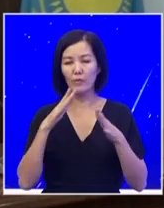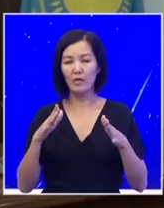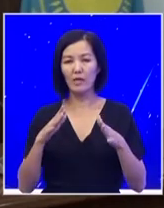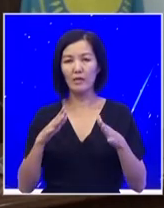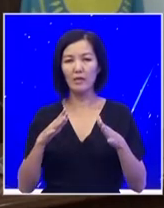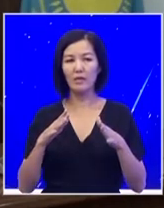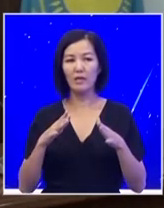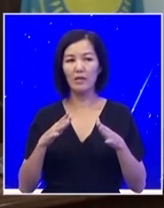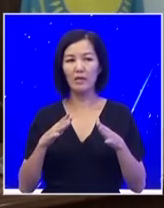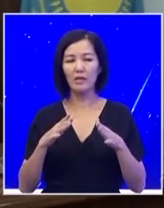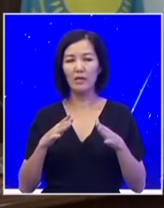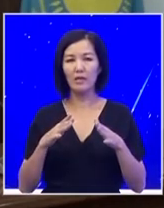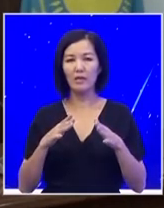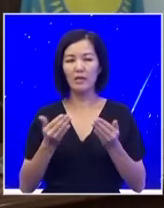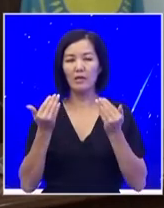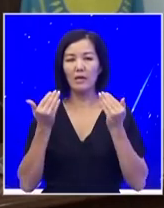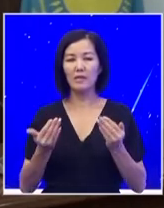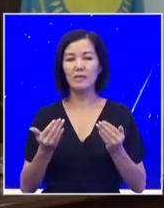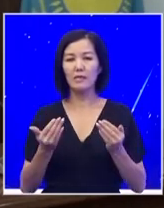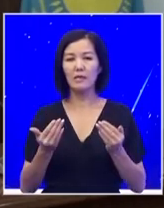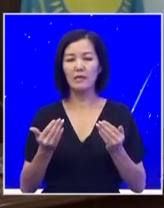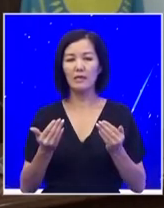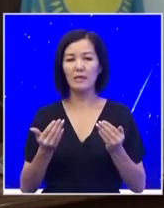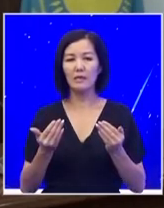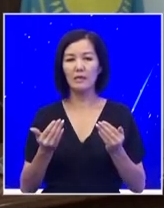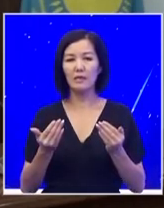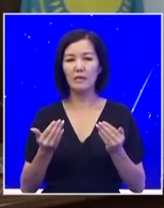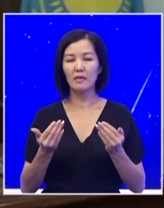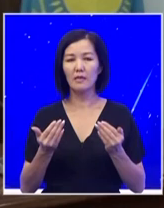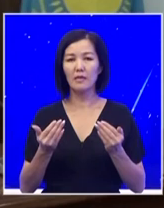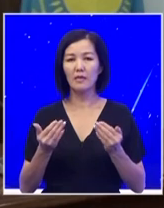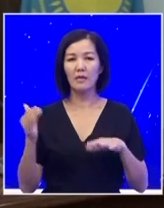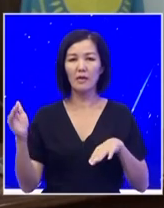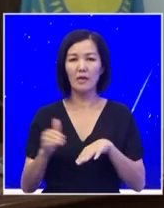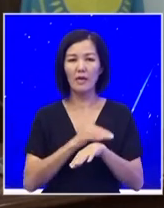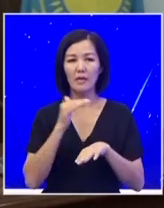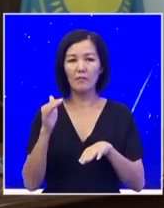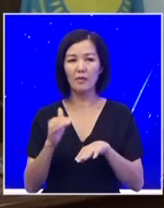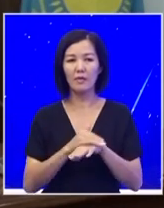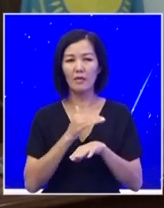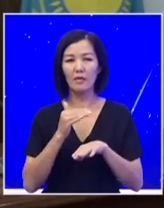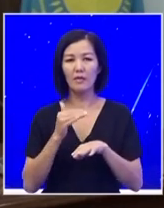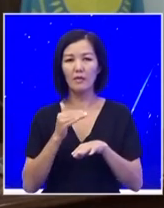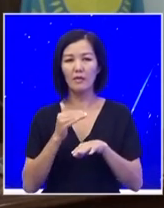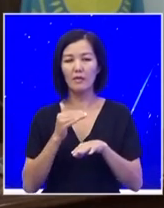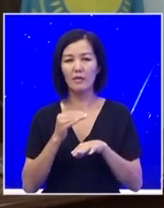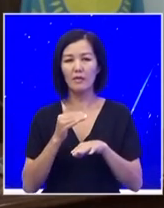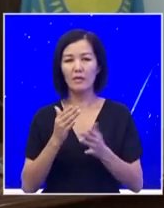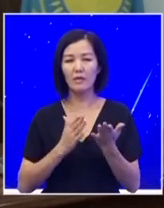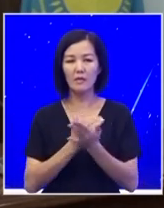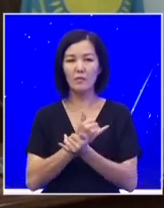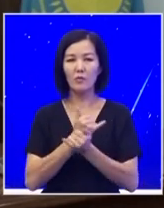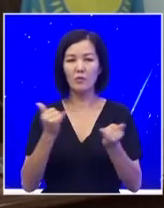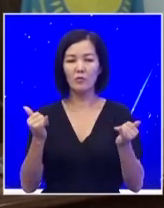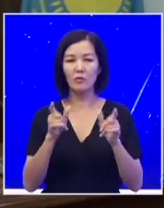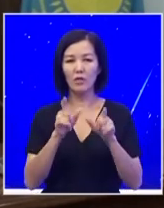номинациялар бойынша осы қазір еліміздегі індет кезінде қайырымдылық көмектерін қол созып көрсетіп жүрген